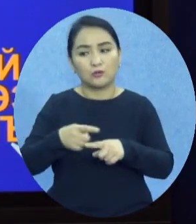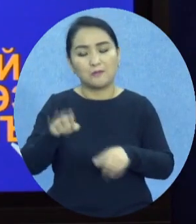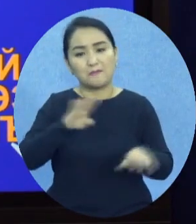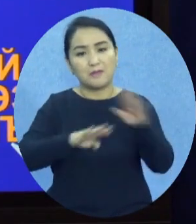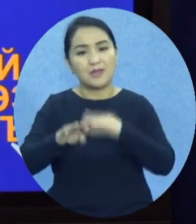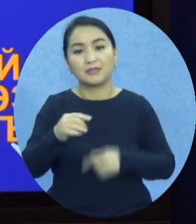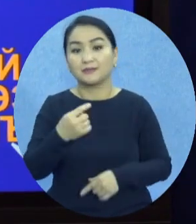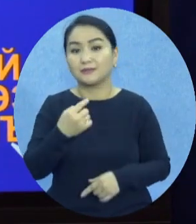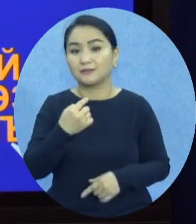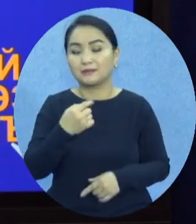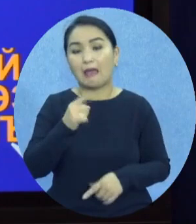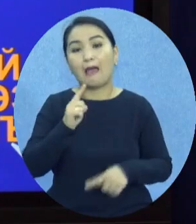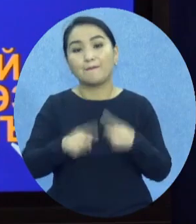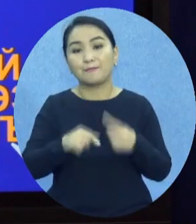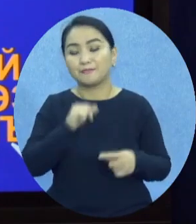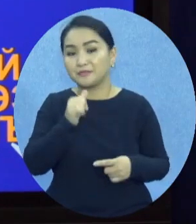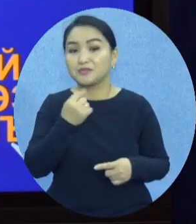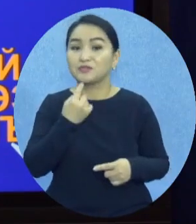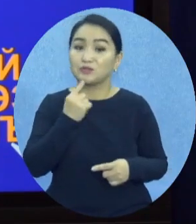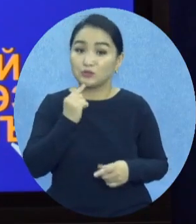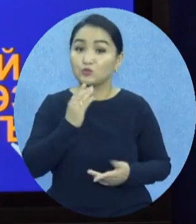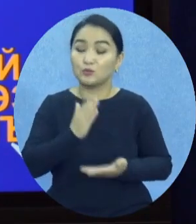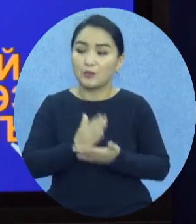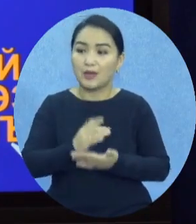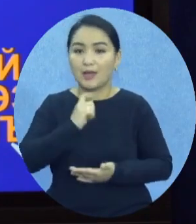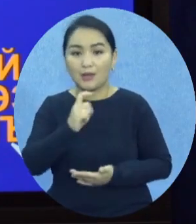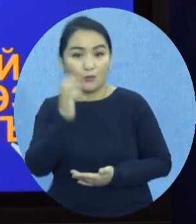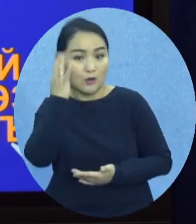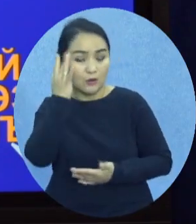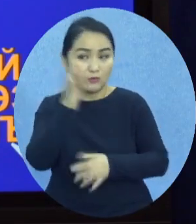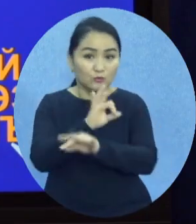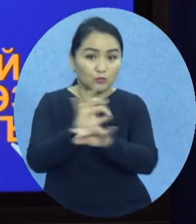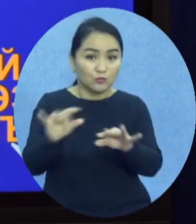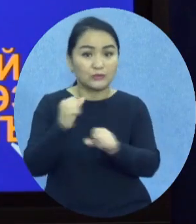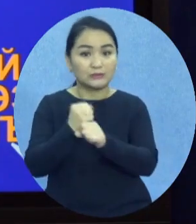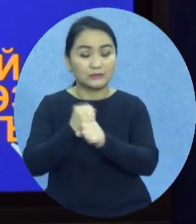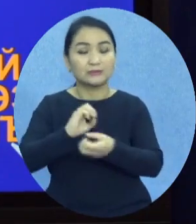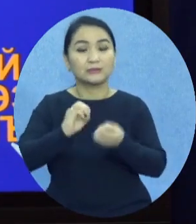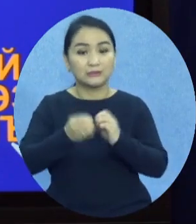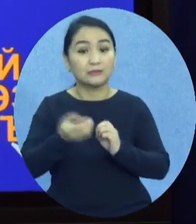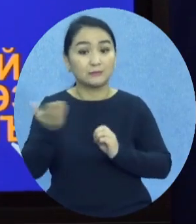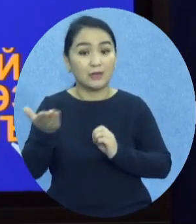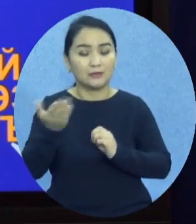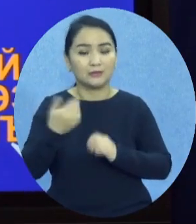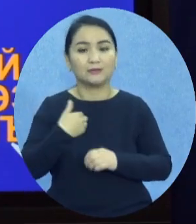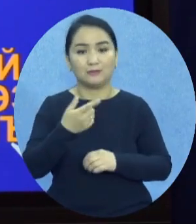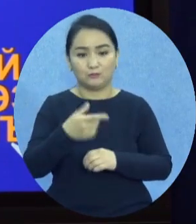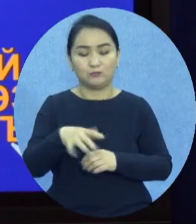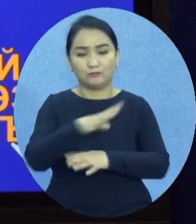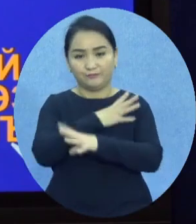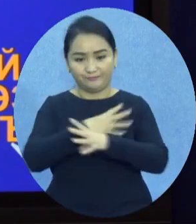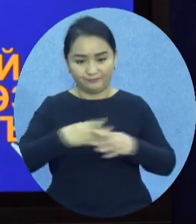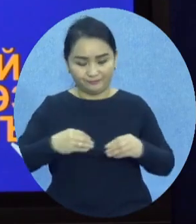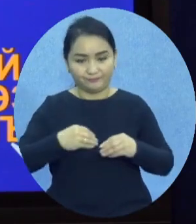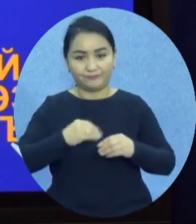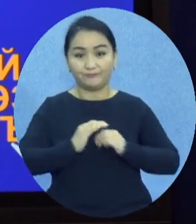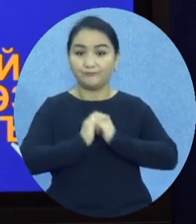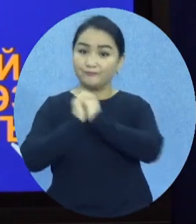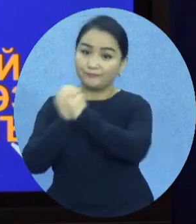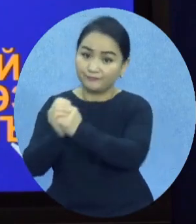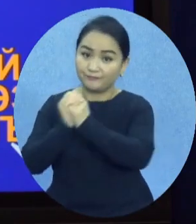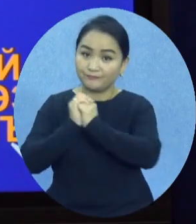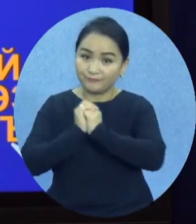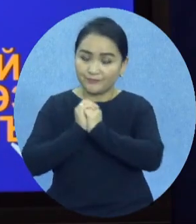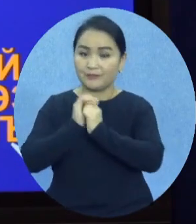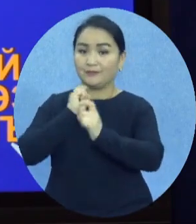нутгууд тодорхой хэмжээний хариу арга хэмжээнүүдийг авч байгаа. Тийм учраас бас энд нь хідүүлээ тасан зогсож хоорондоо бол бас нэг нэгэндээ хүндэтгэлтэй хандах